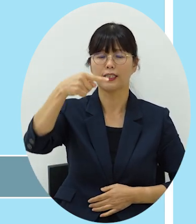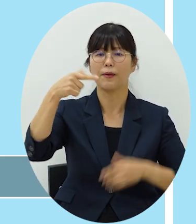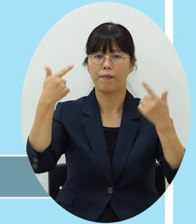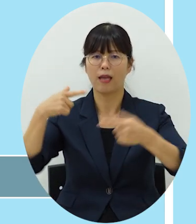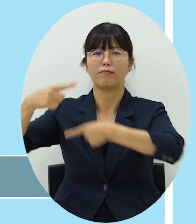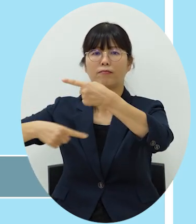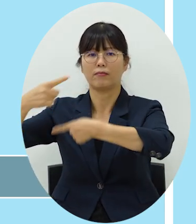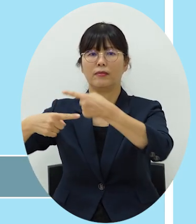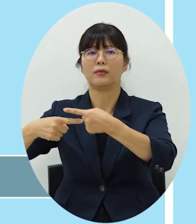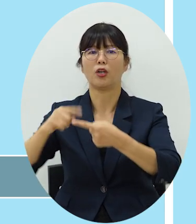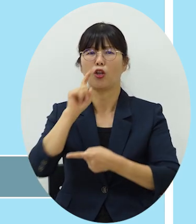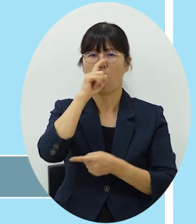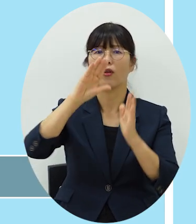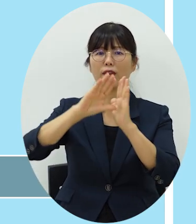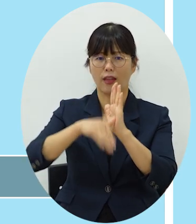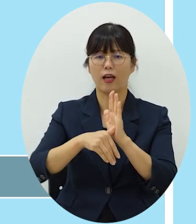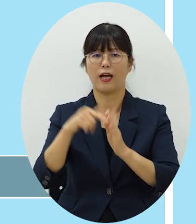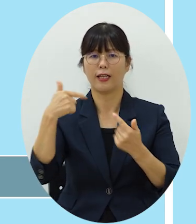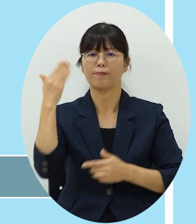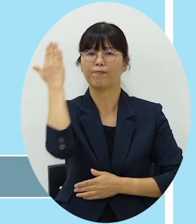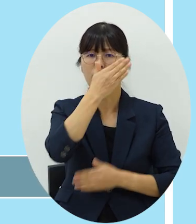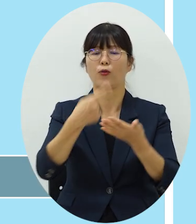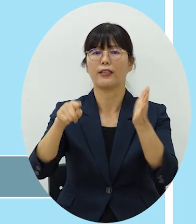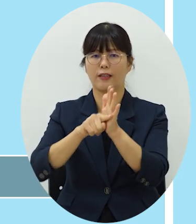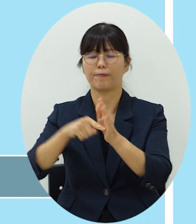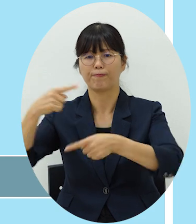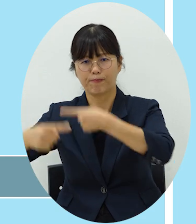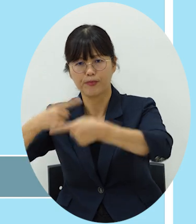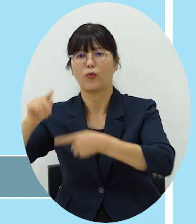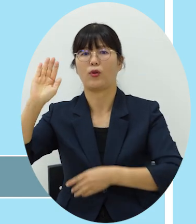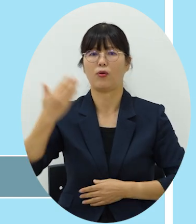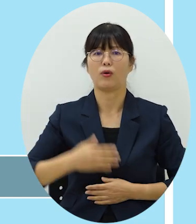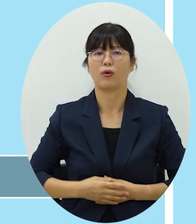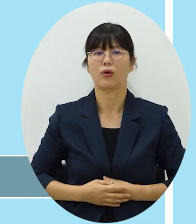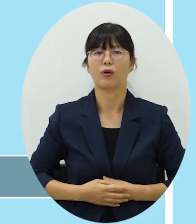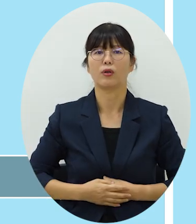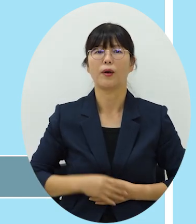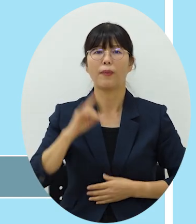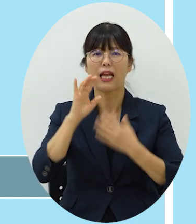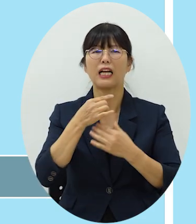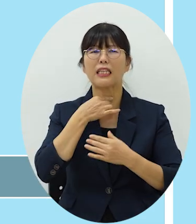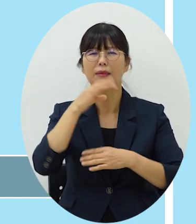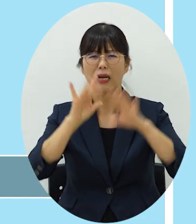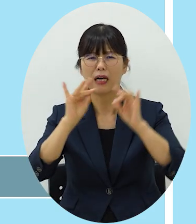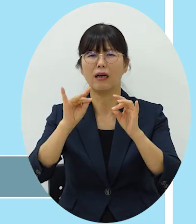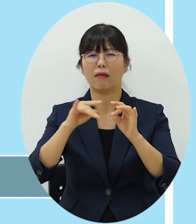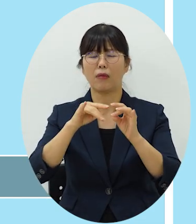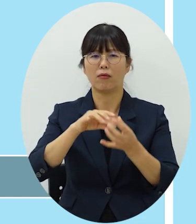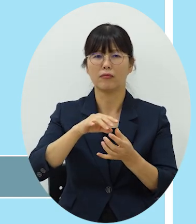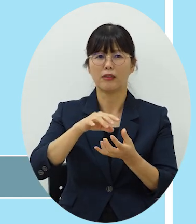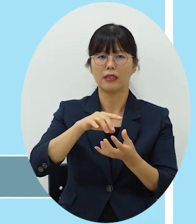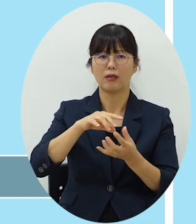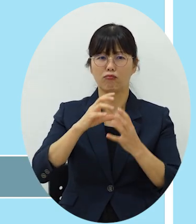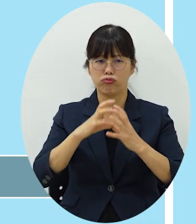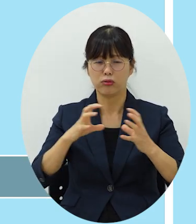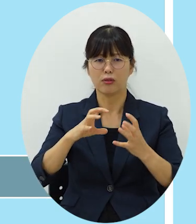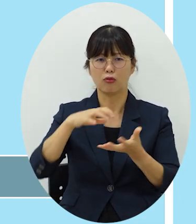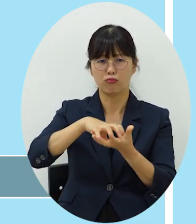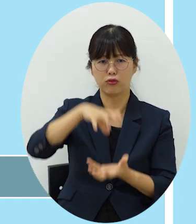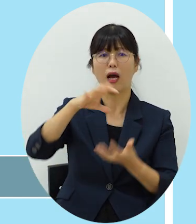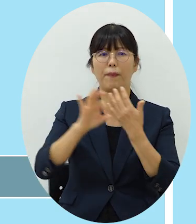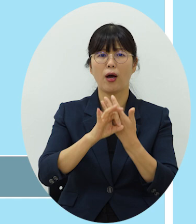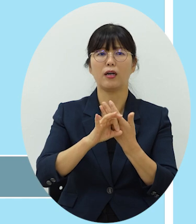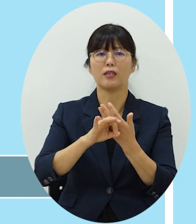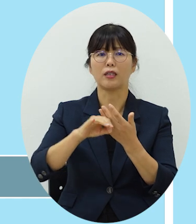매일 교체하며 더러워진 경우에도 위생을 위해 교체해 주도록 합니다. 만약 침이나 가래가 흘러나오는 양이 많다면 소독